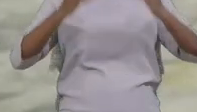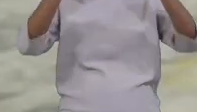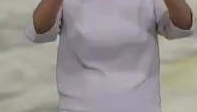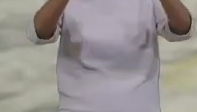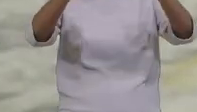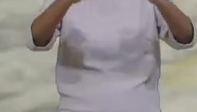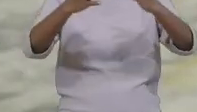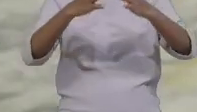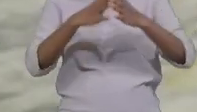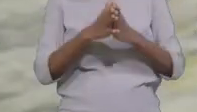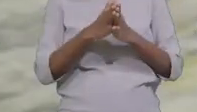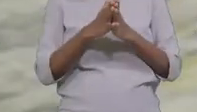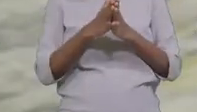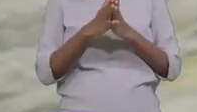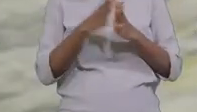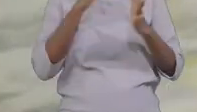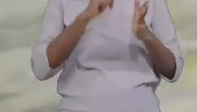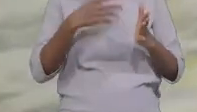Allez de l'avant.